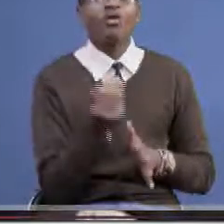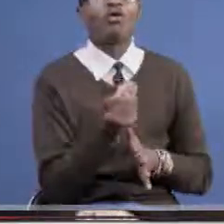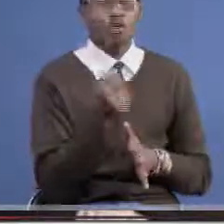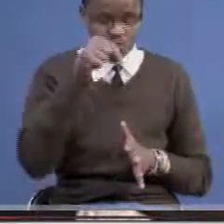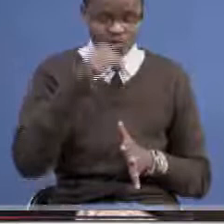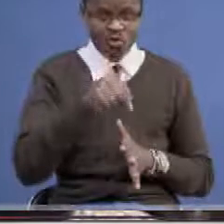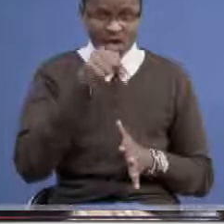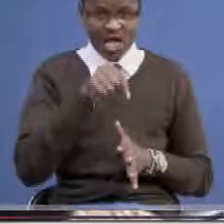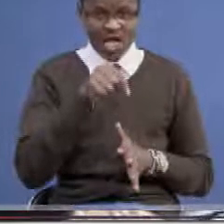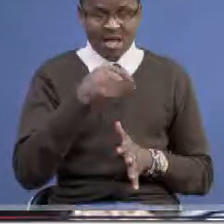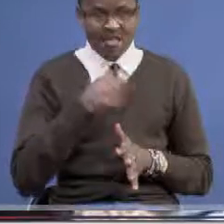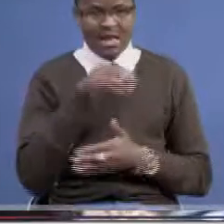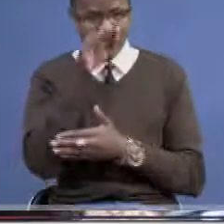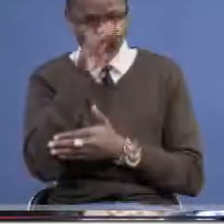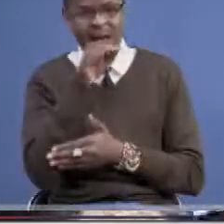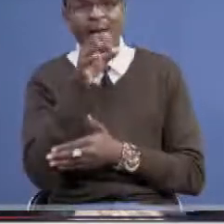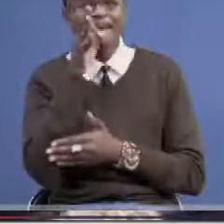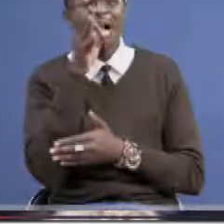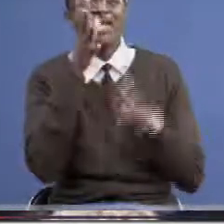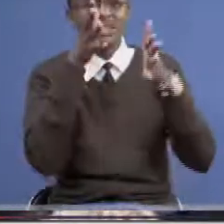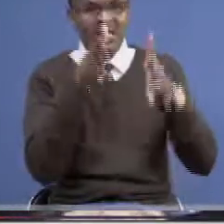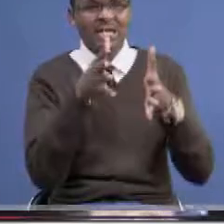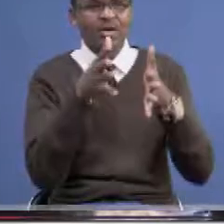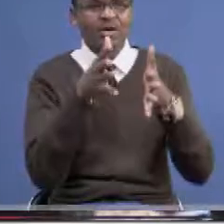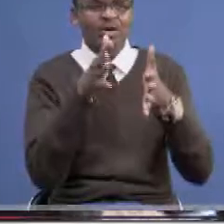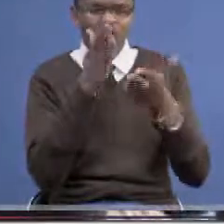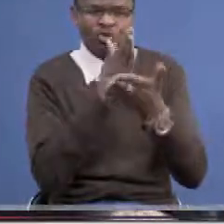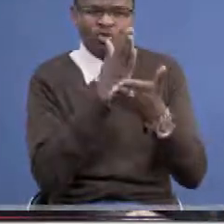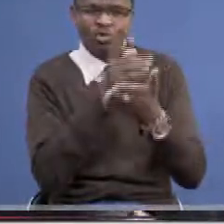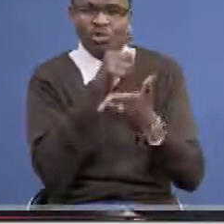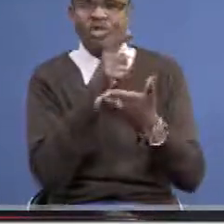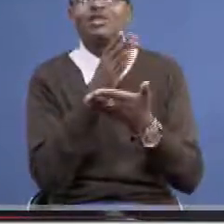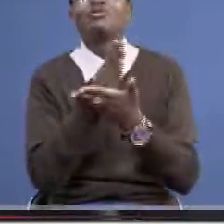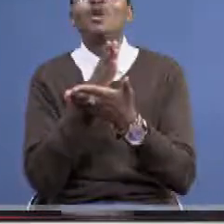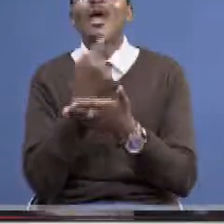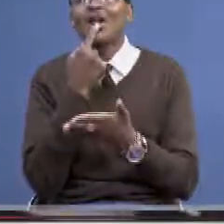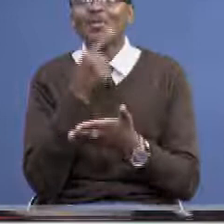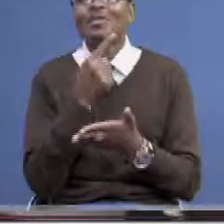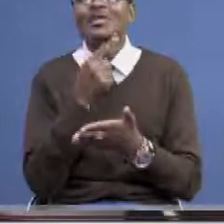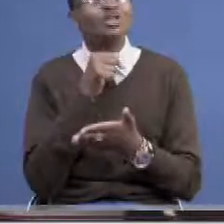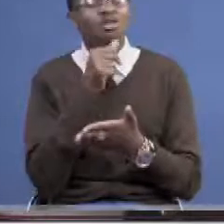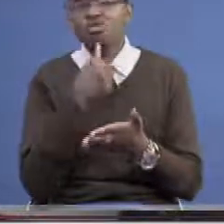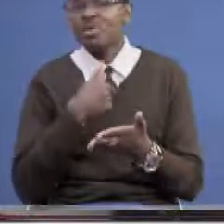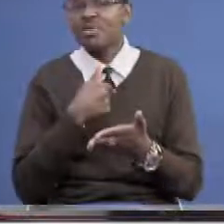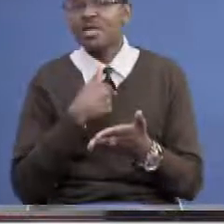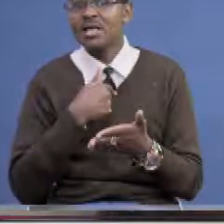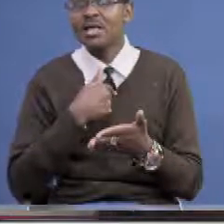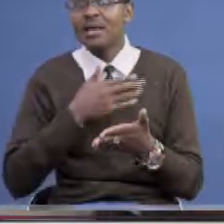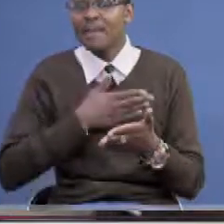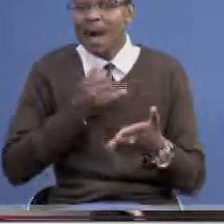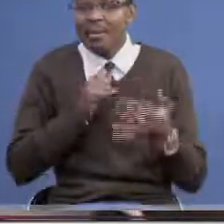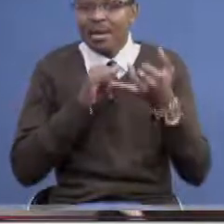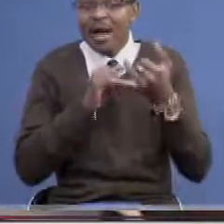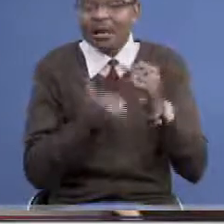Leo mimi nimeuliza pastor mwenyewe, nikamuuliza kweli hii pastor ndio ukweli, akaniambia sio mimi, ni bibi yangu anaitana